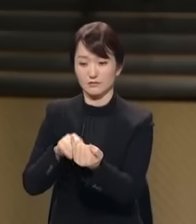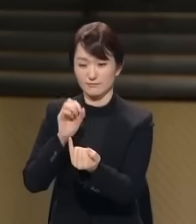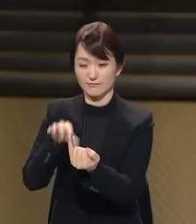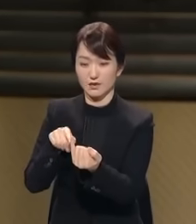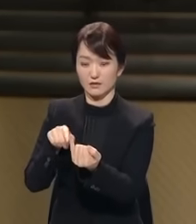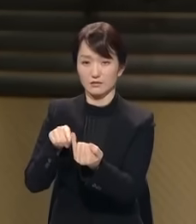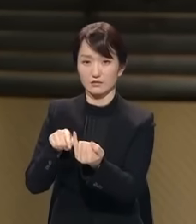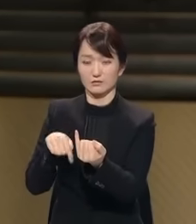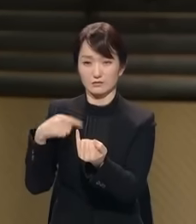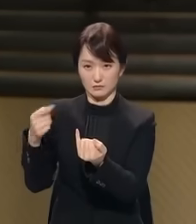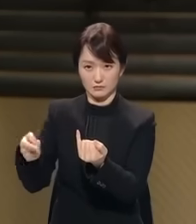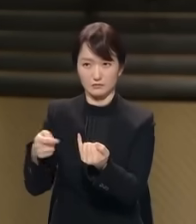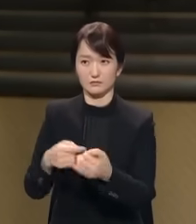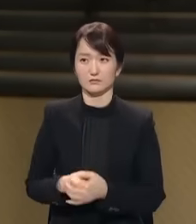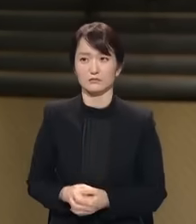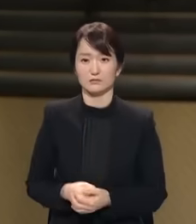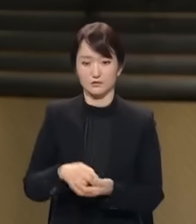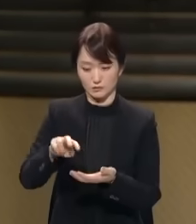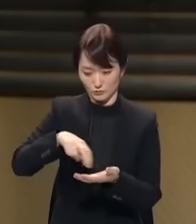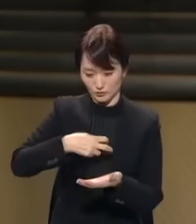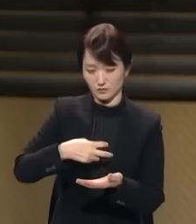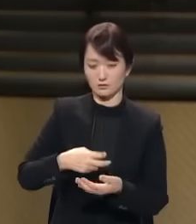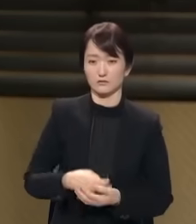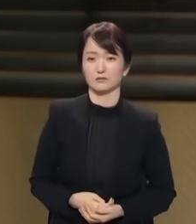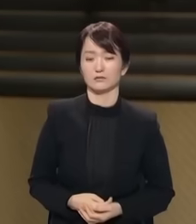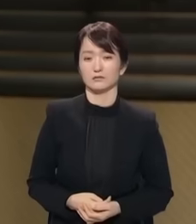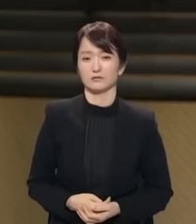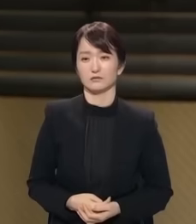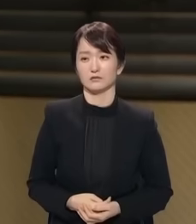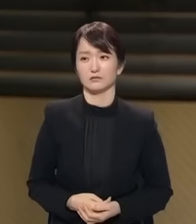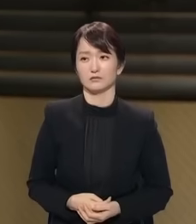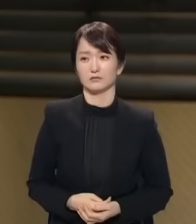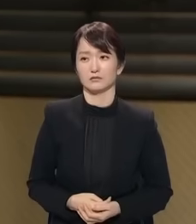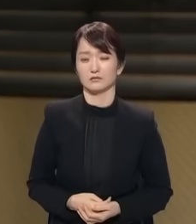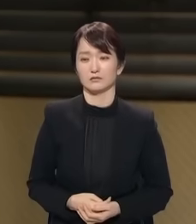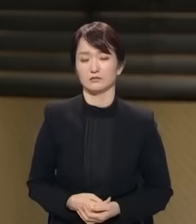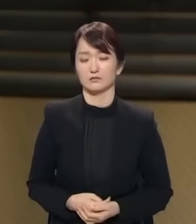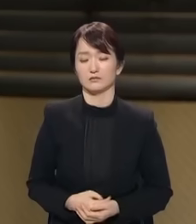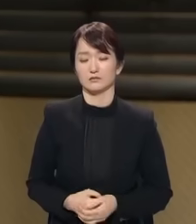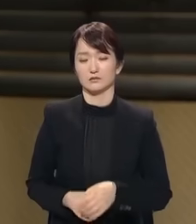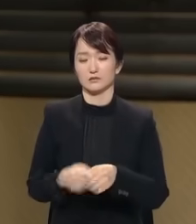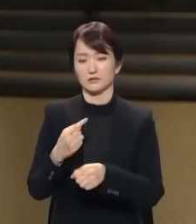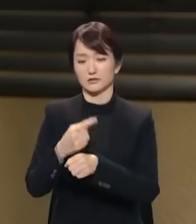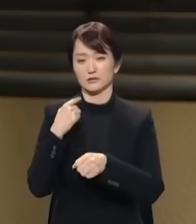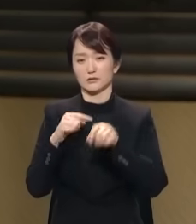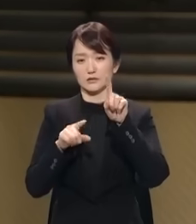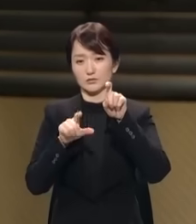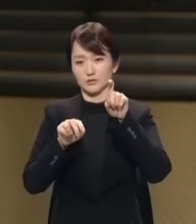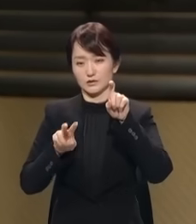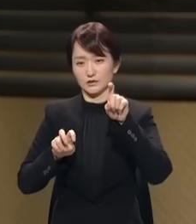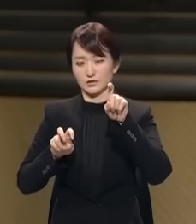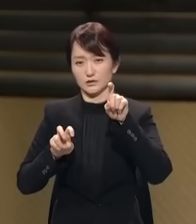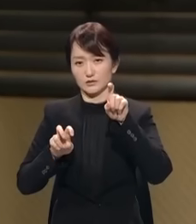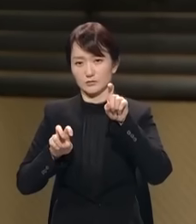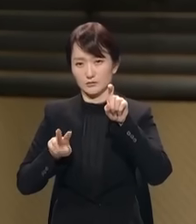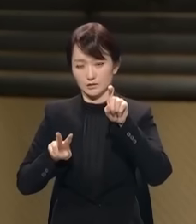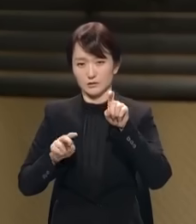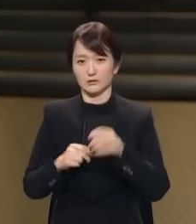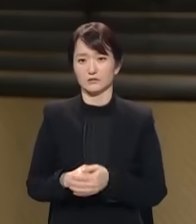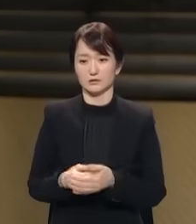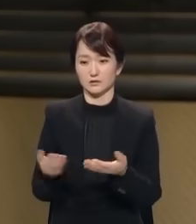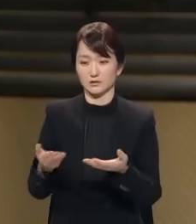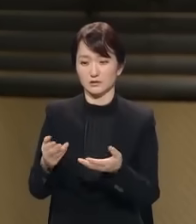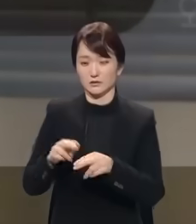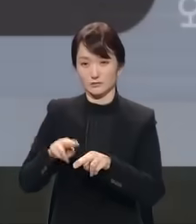그날 이후에 문자 한 통이 왔다라고 하고, 12월 21일인데 작년 이 퇴사 이유에 따라서는 다시 또 이렇게